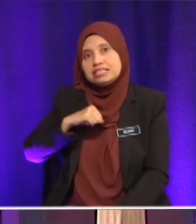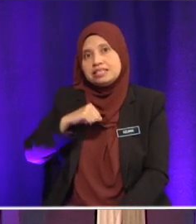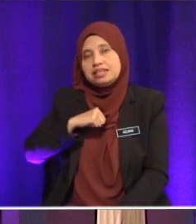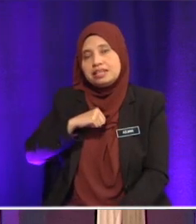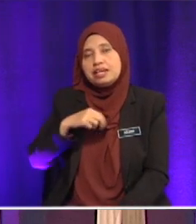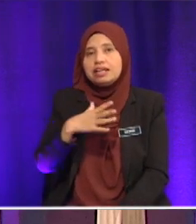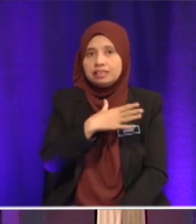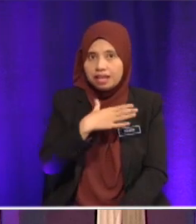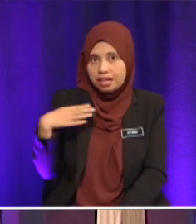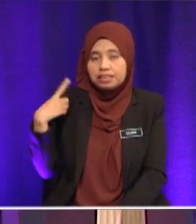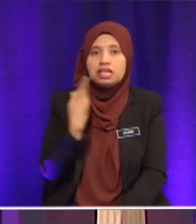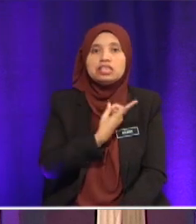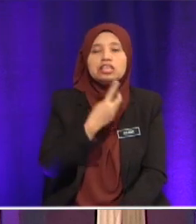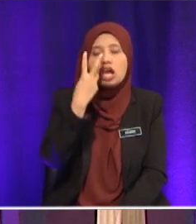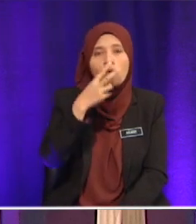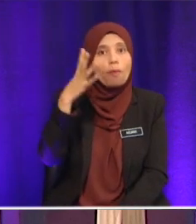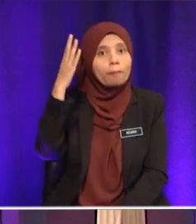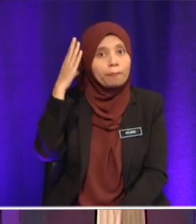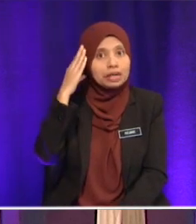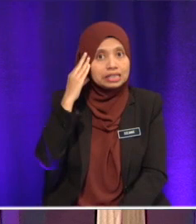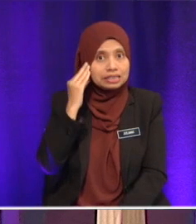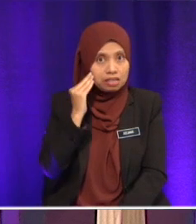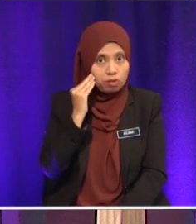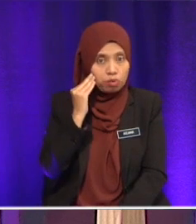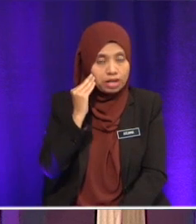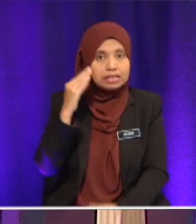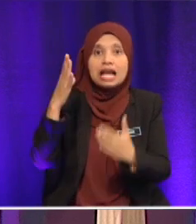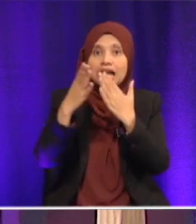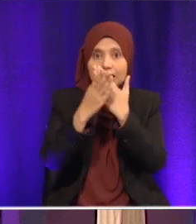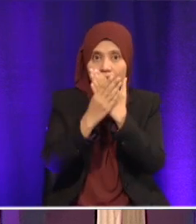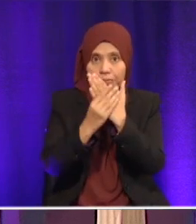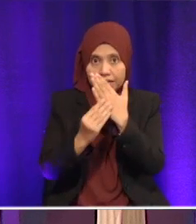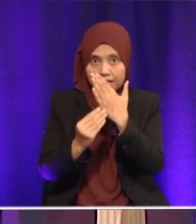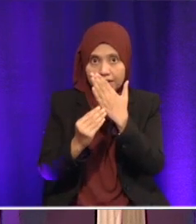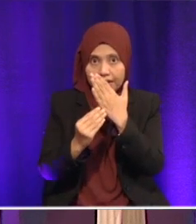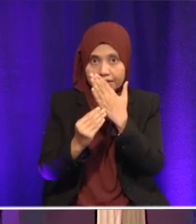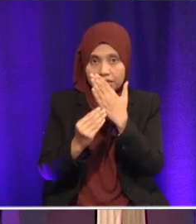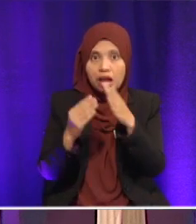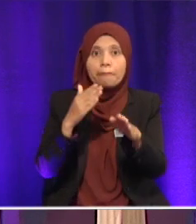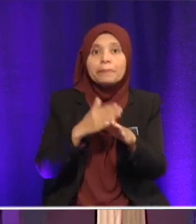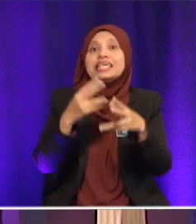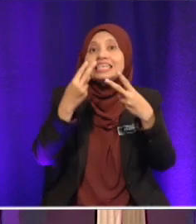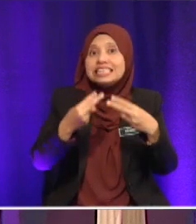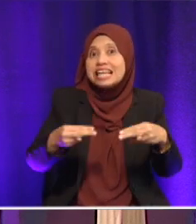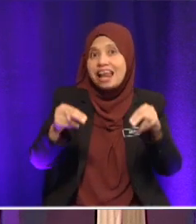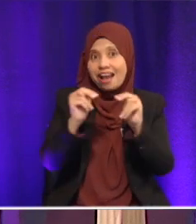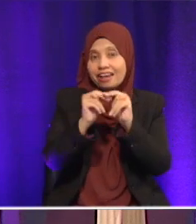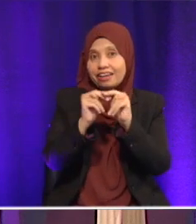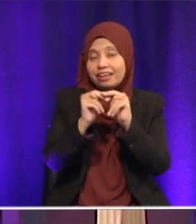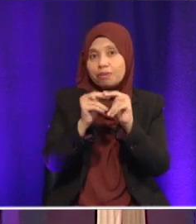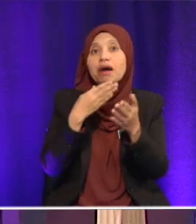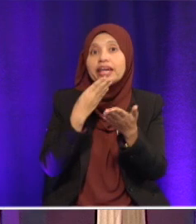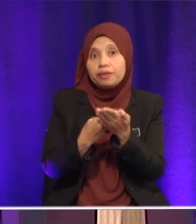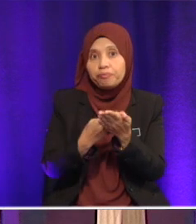kepada pengetahuan murid kepada kemahiran murid nilai murid jadi